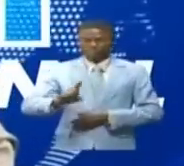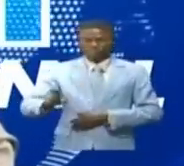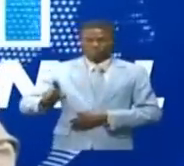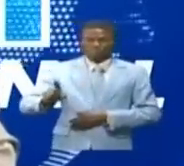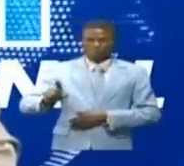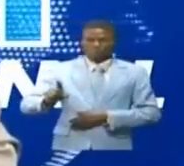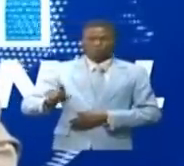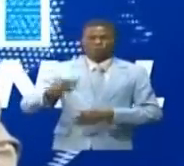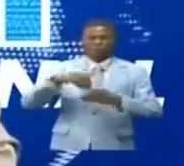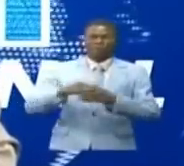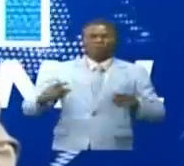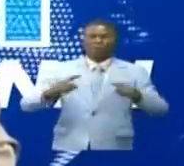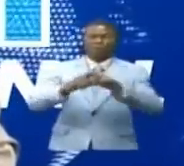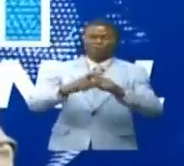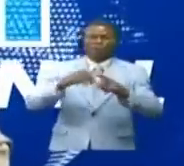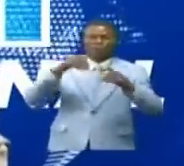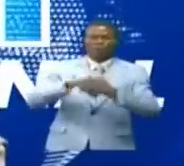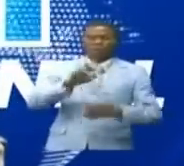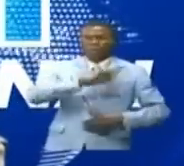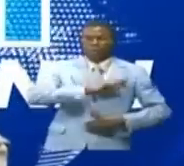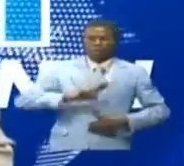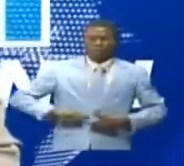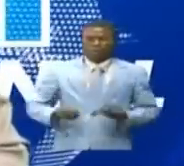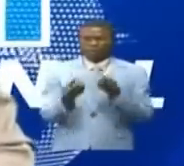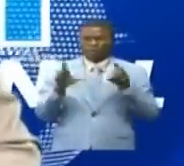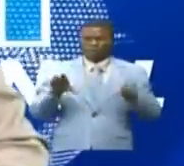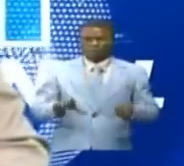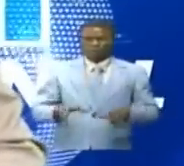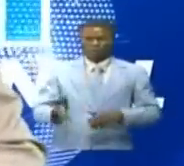dans les zones en conflit en République démocratique du Congo. Christine Nenzo.